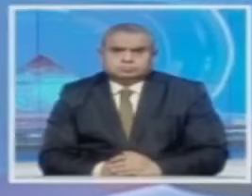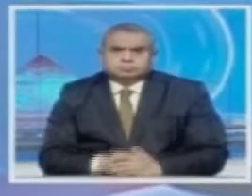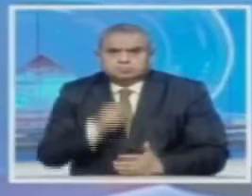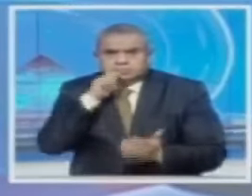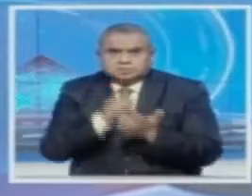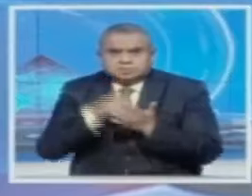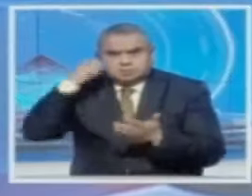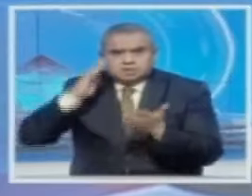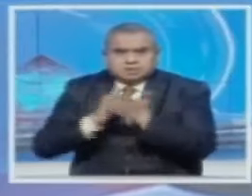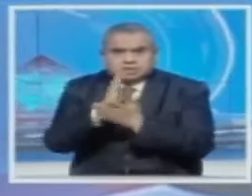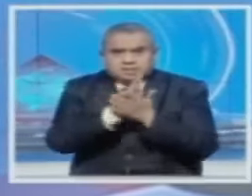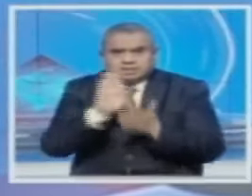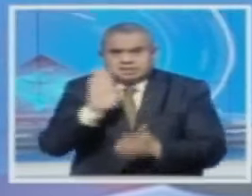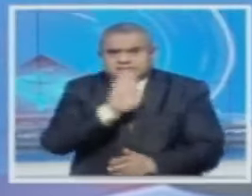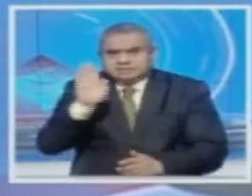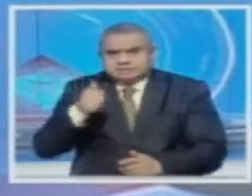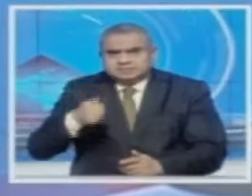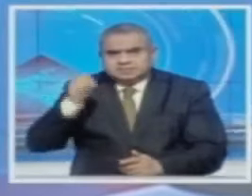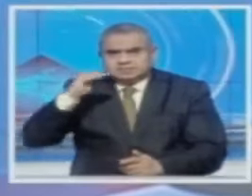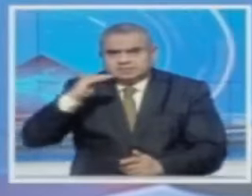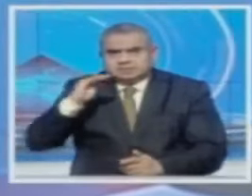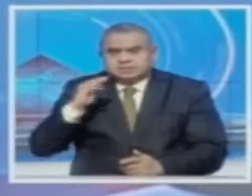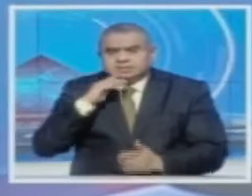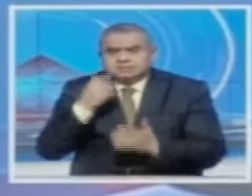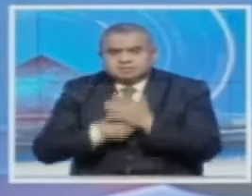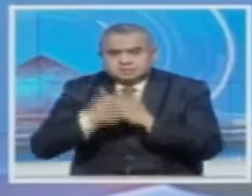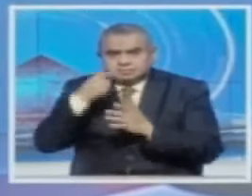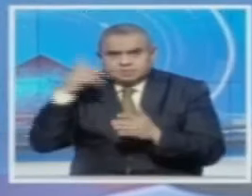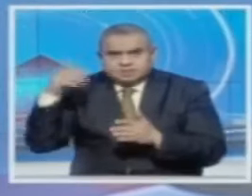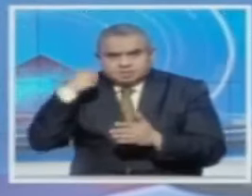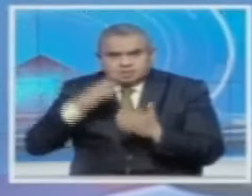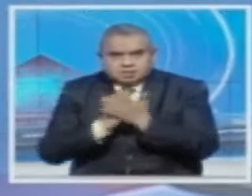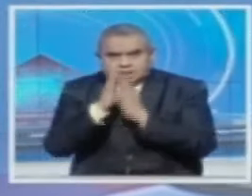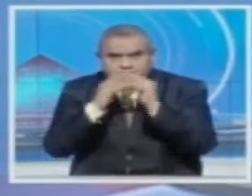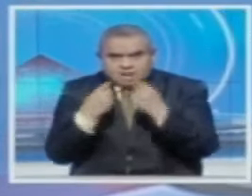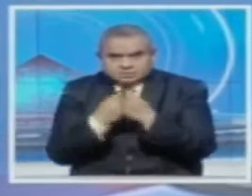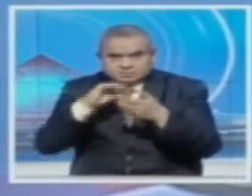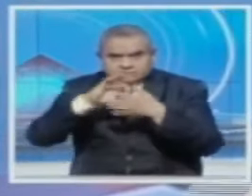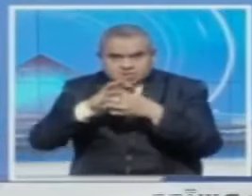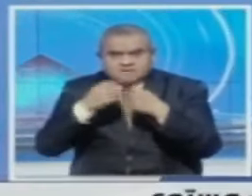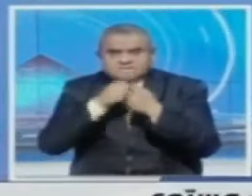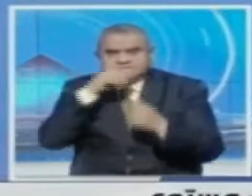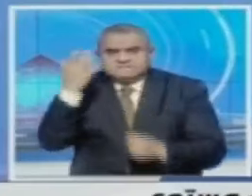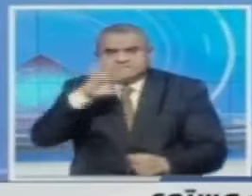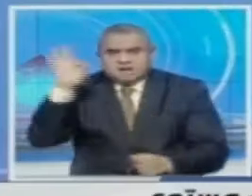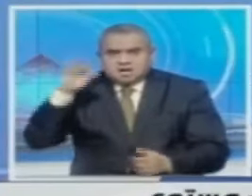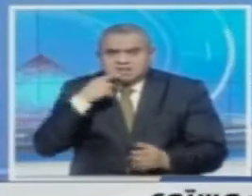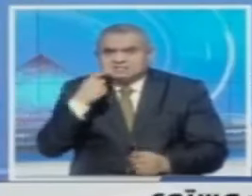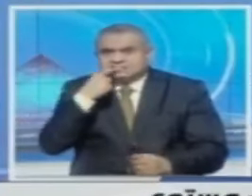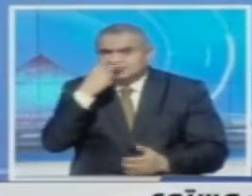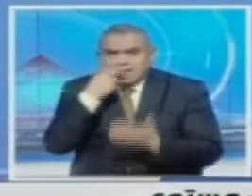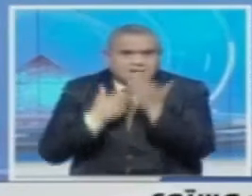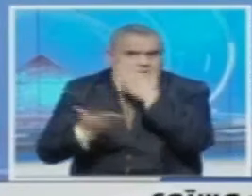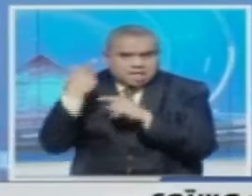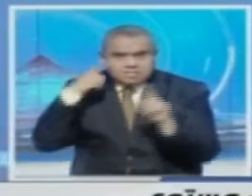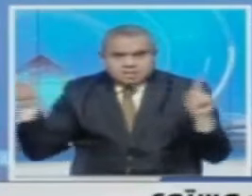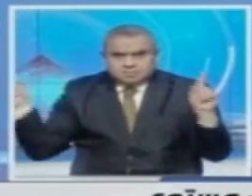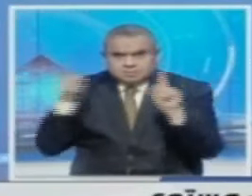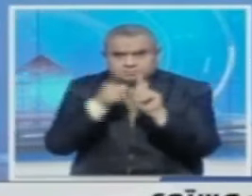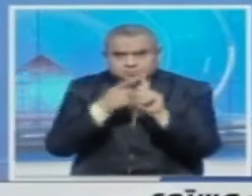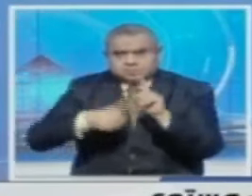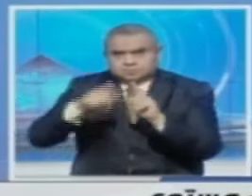أكد وزير الخارجية سامح شكري اعتزاز وتقدير مصر حيال تطور العلاقات مع فرنسا التي وصلت خلال السنوات الماضية إلى